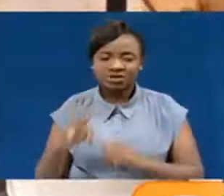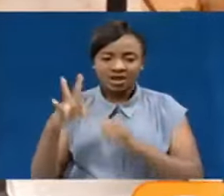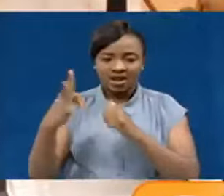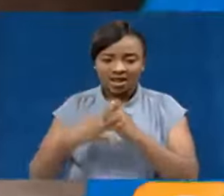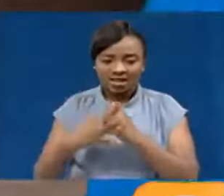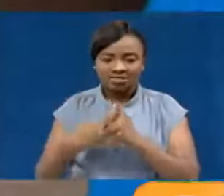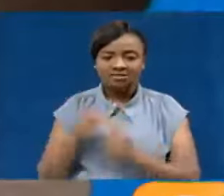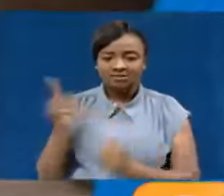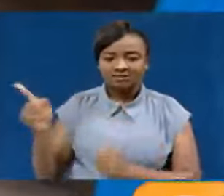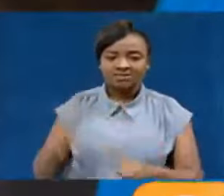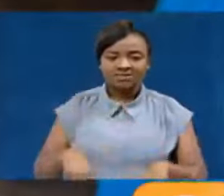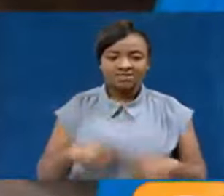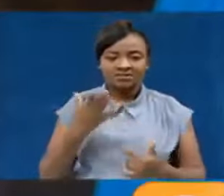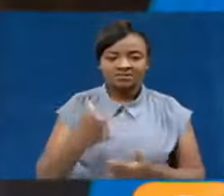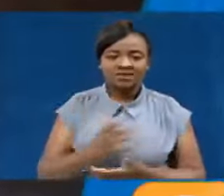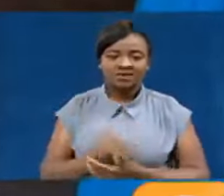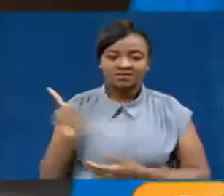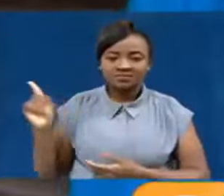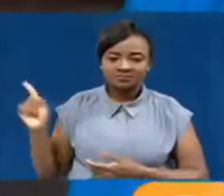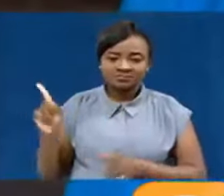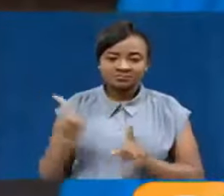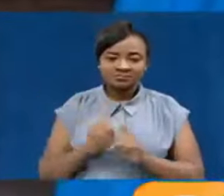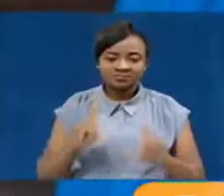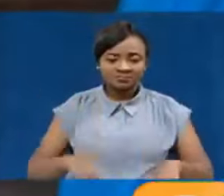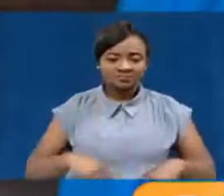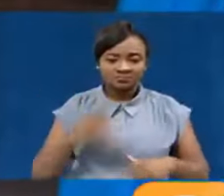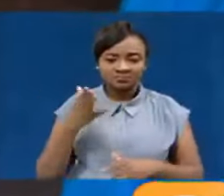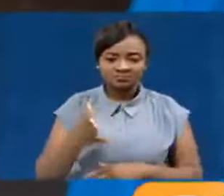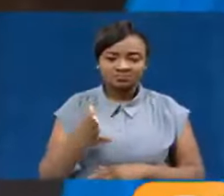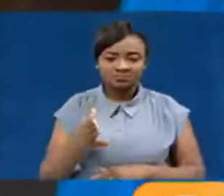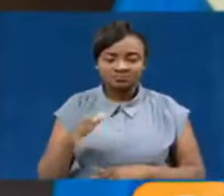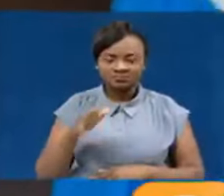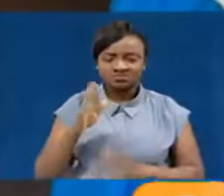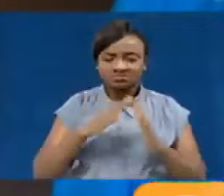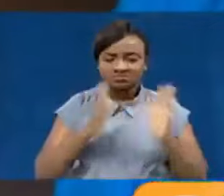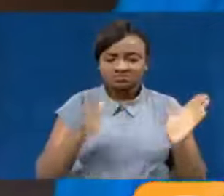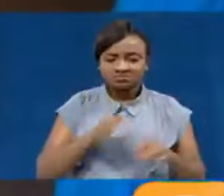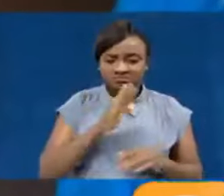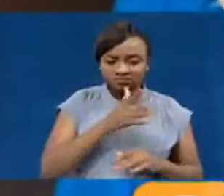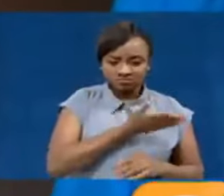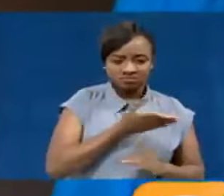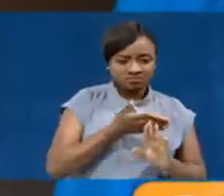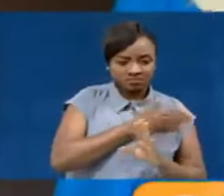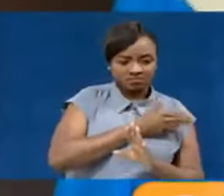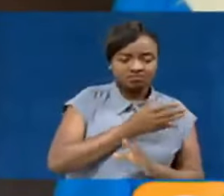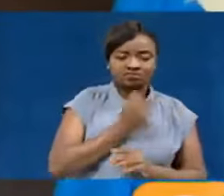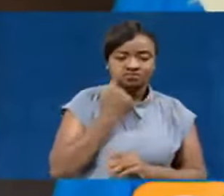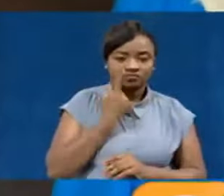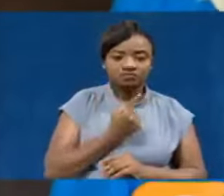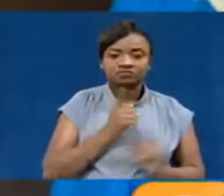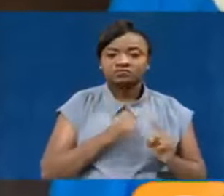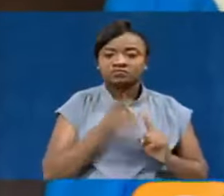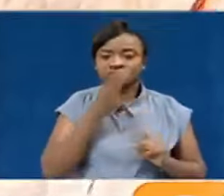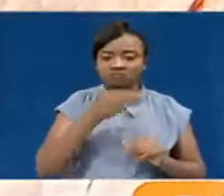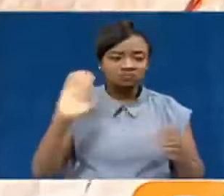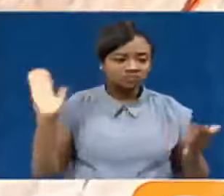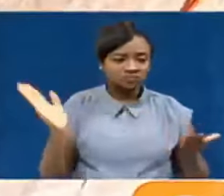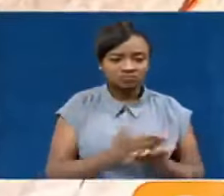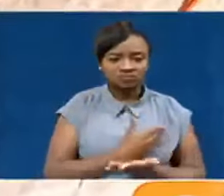wengine, Asha alikuwa anaishi nyumbani kwake kijiji cha Mororo, ila nyumba yao ilisombwa na